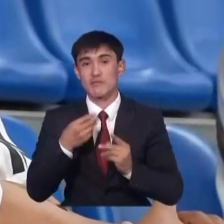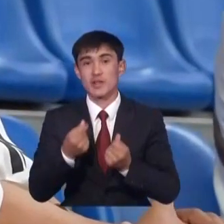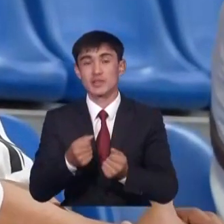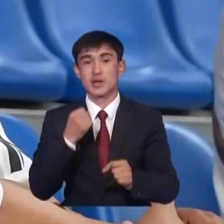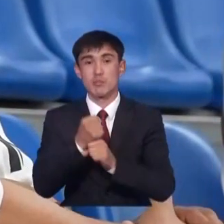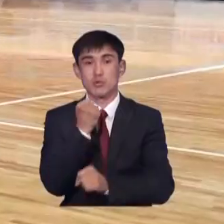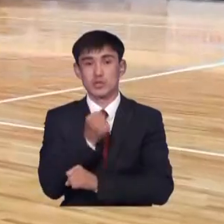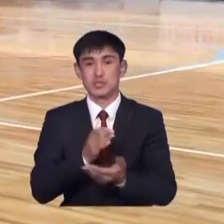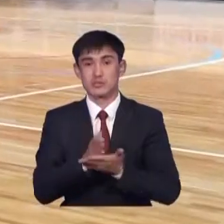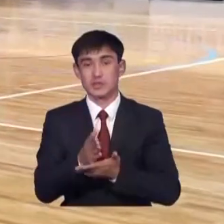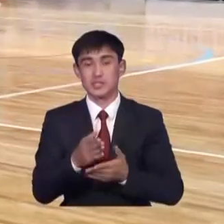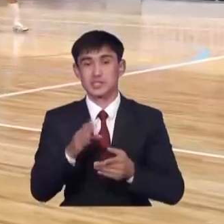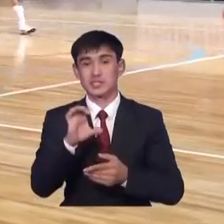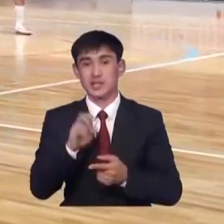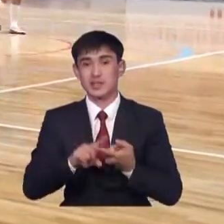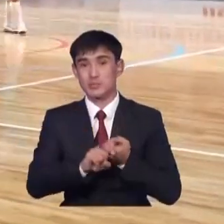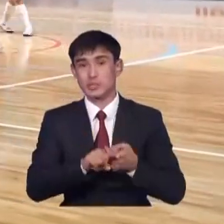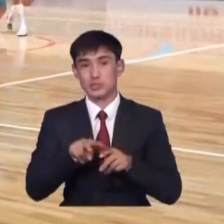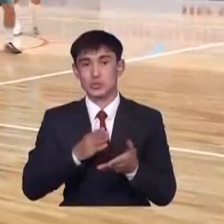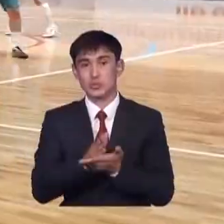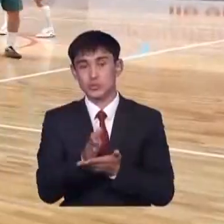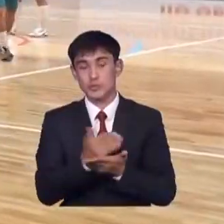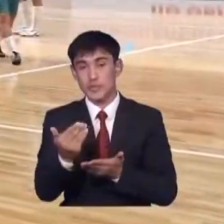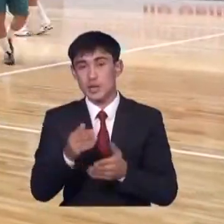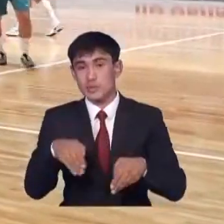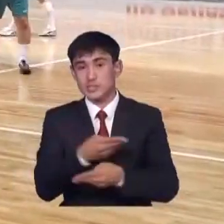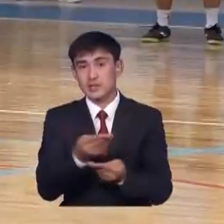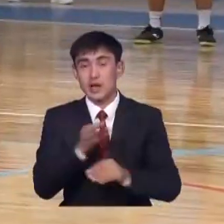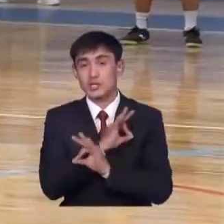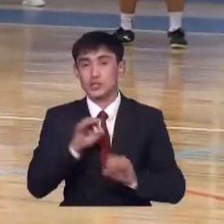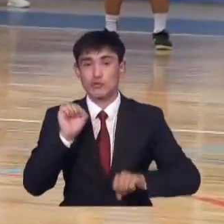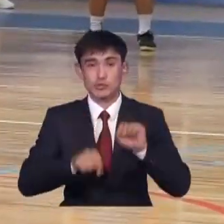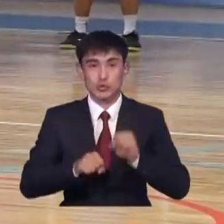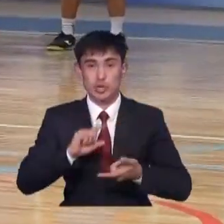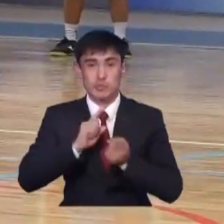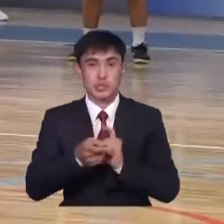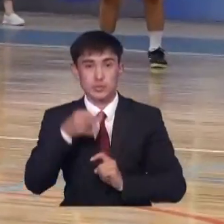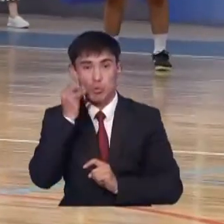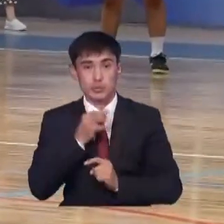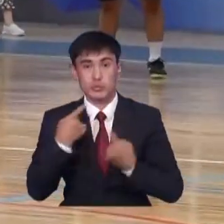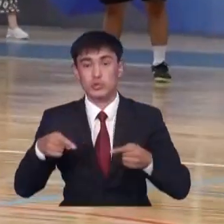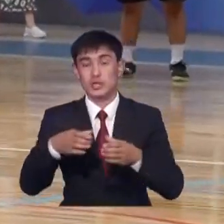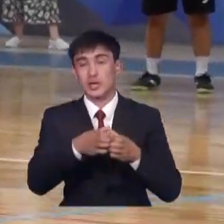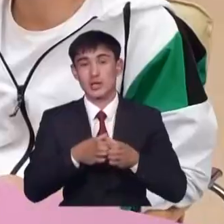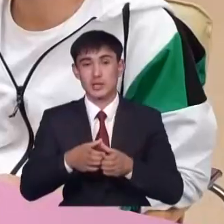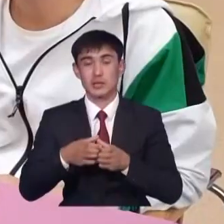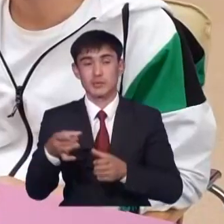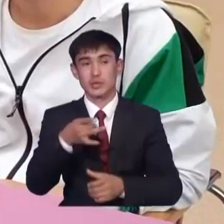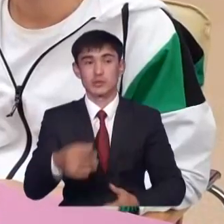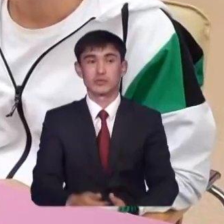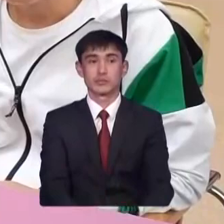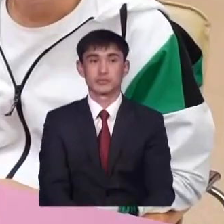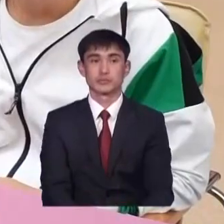положительное влияние на работников сферы санитарной эпидемиологии и предоставляют им отличную возможность обменяться опытом с коллегами из